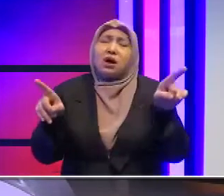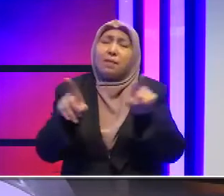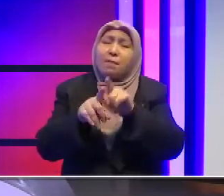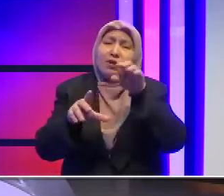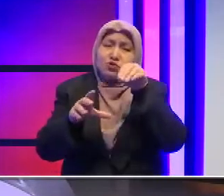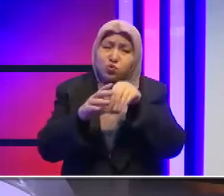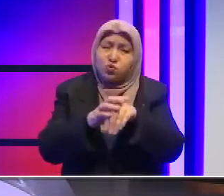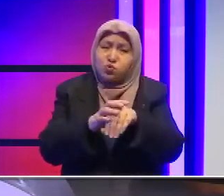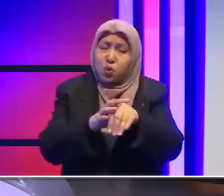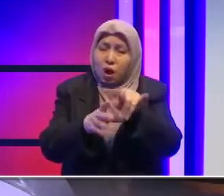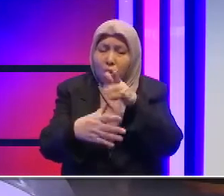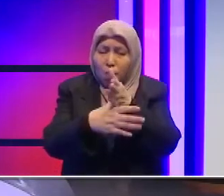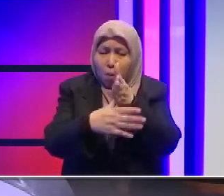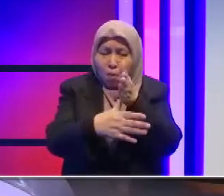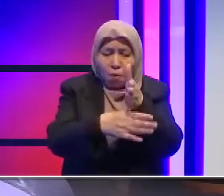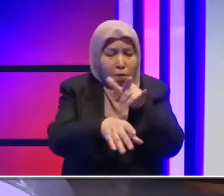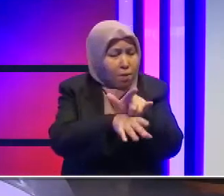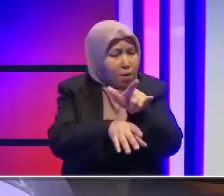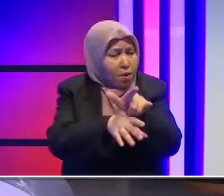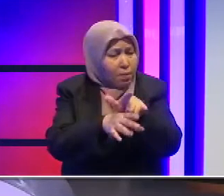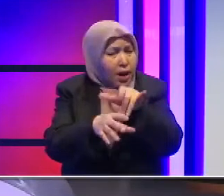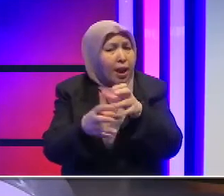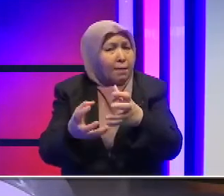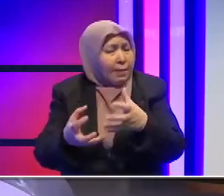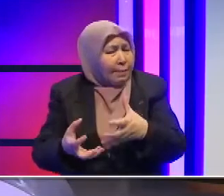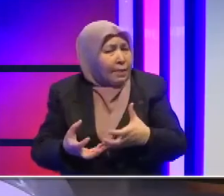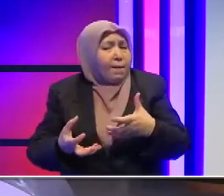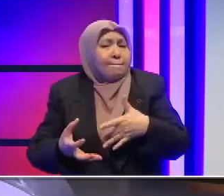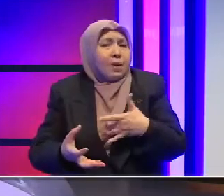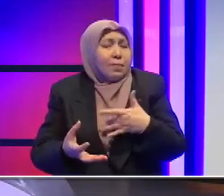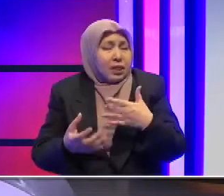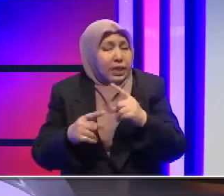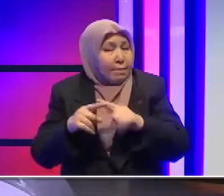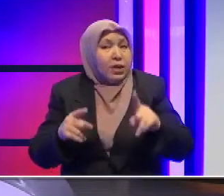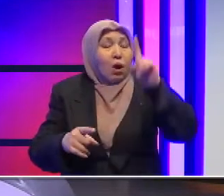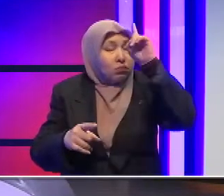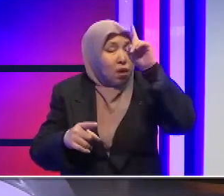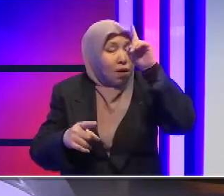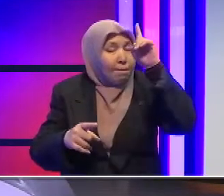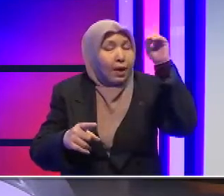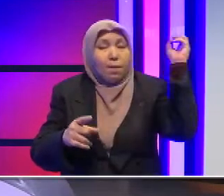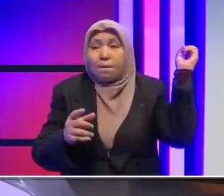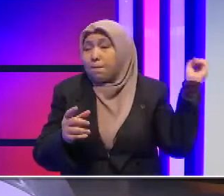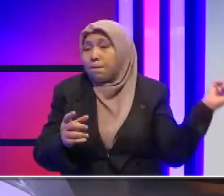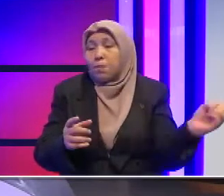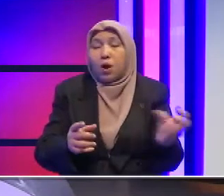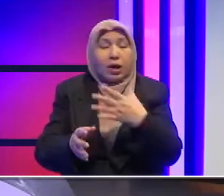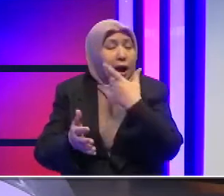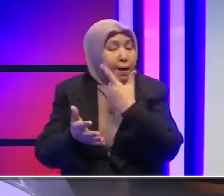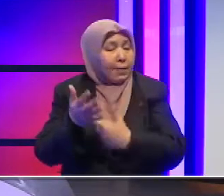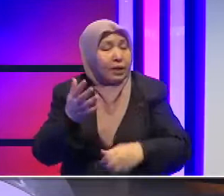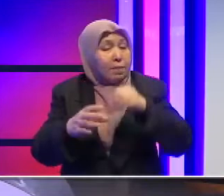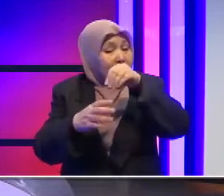ya, memasukkan godaan-godaan ke dalam keinginannya itu, tetapi Allah menghilangkan apa yang dimaksudkan, yang dimasukkan syaitan itu, dan